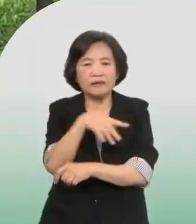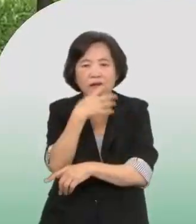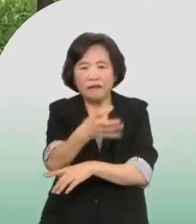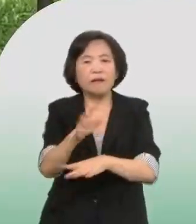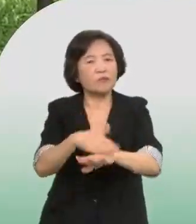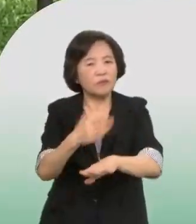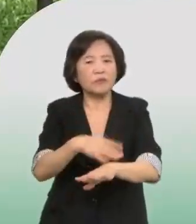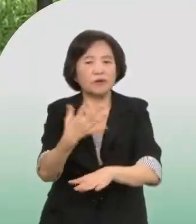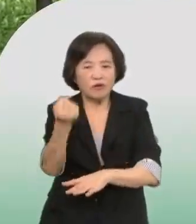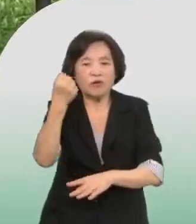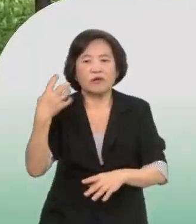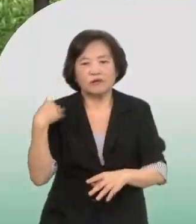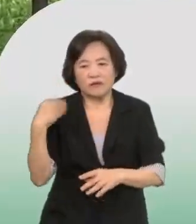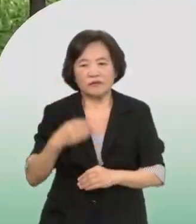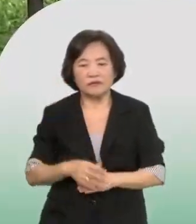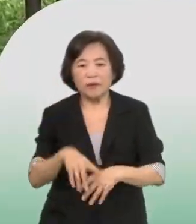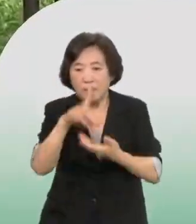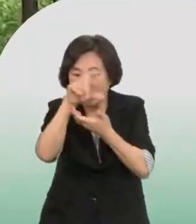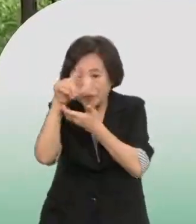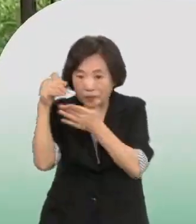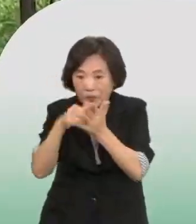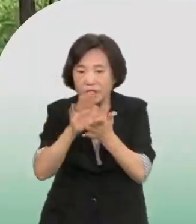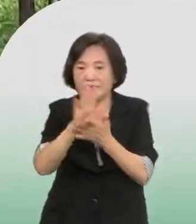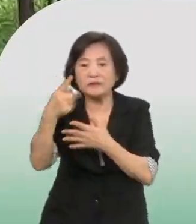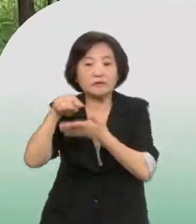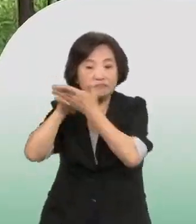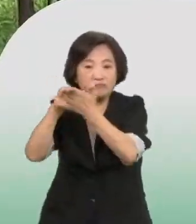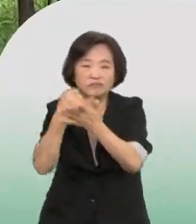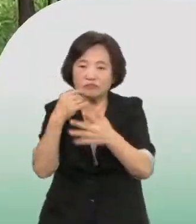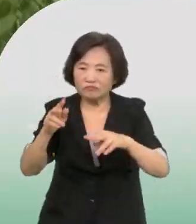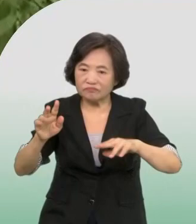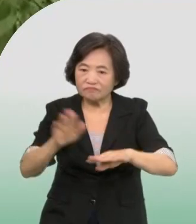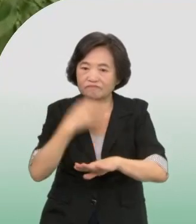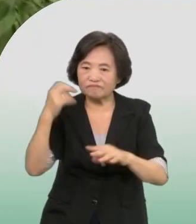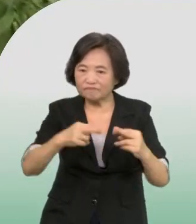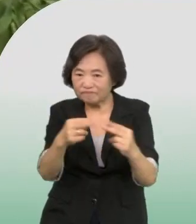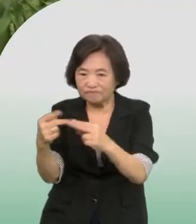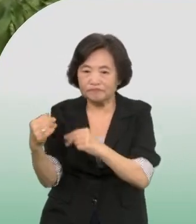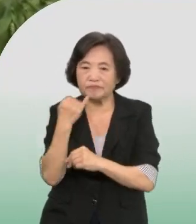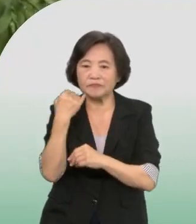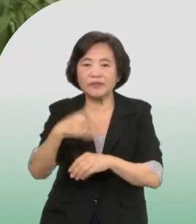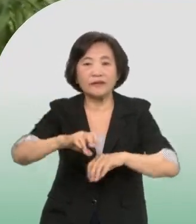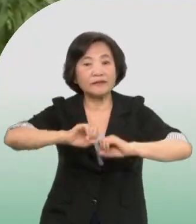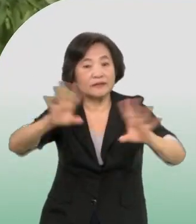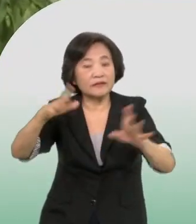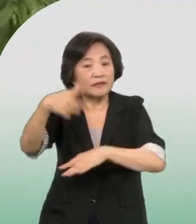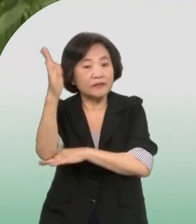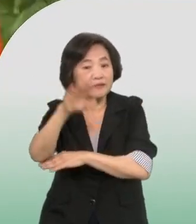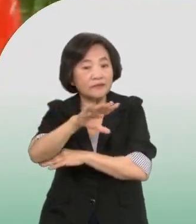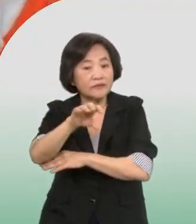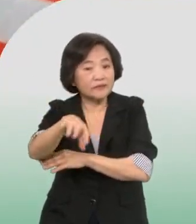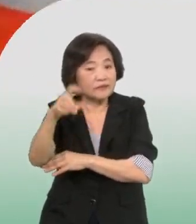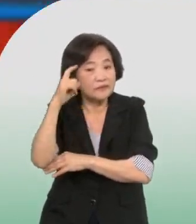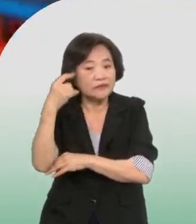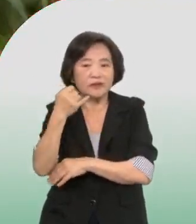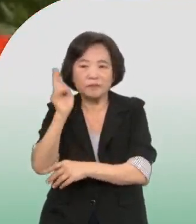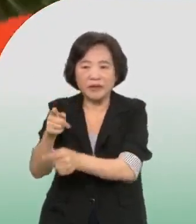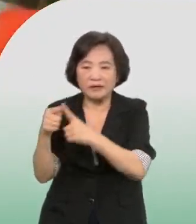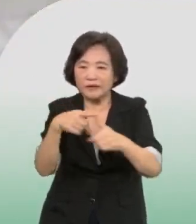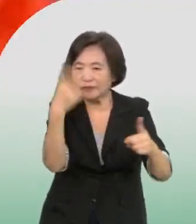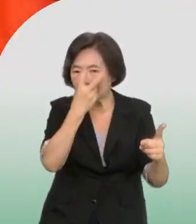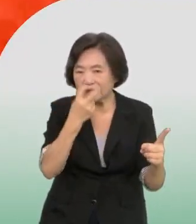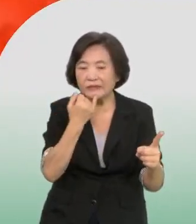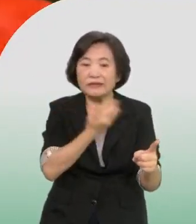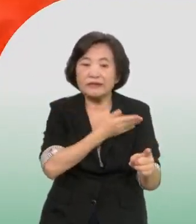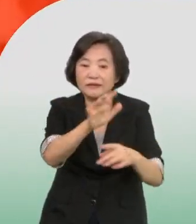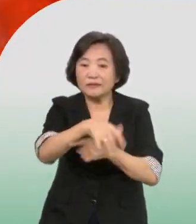助的权益。在后协商过后，做出来重建修正高枝叶，也呼吁地方政府应该加价来先砍，让耕